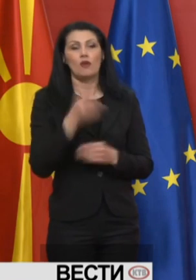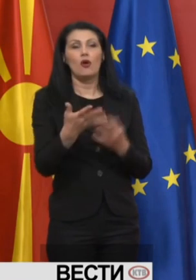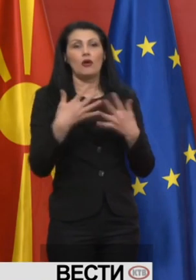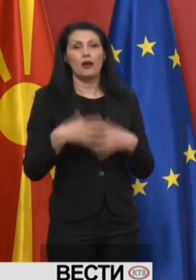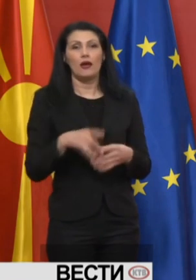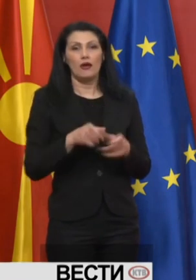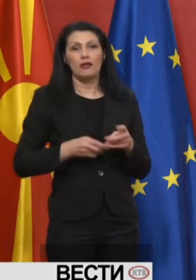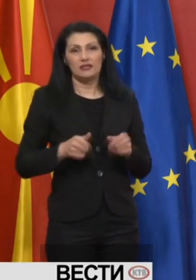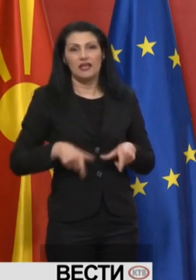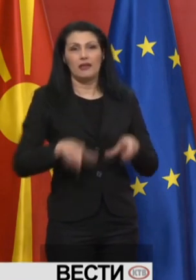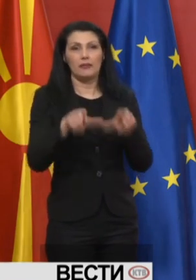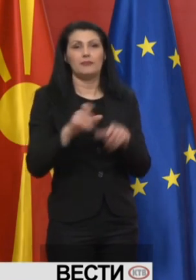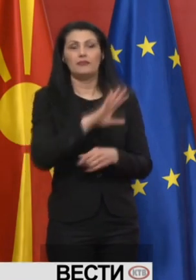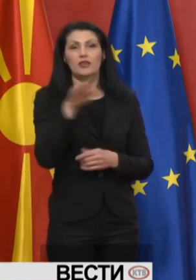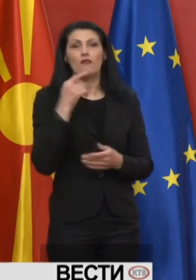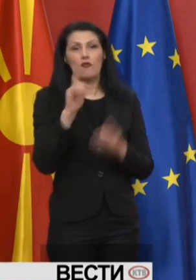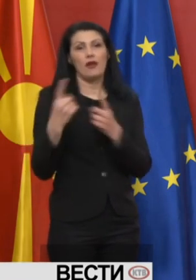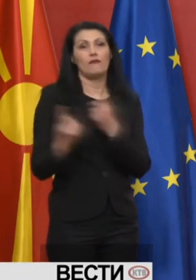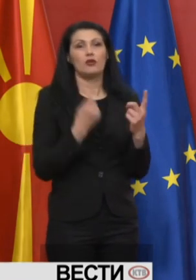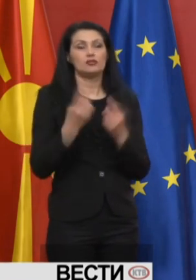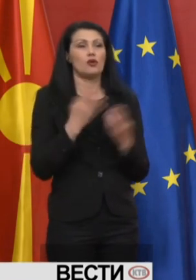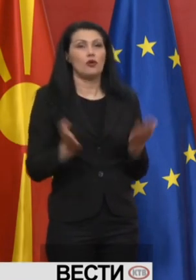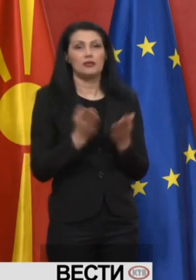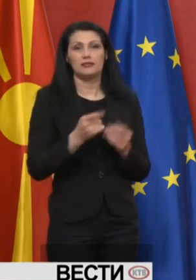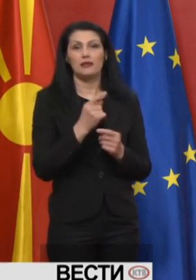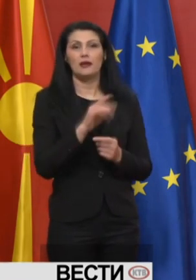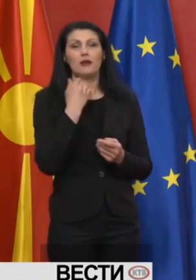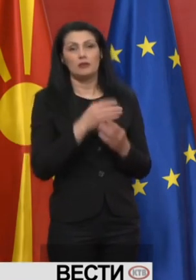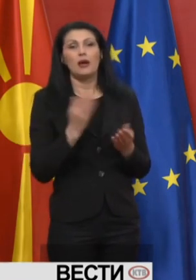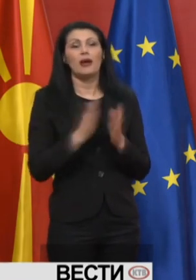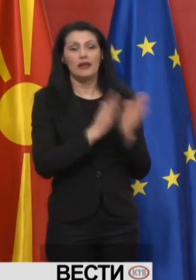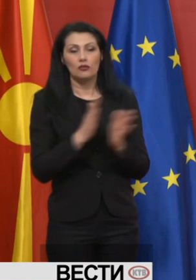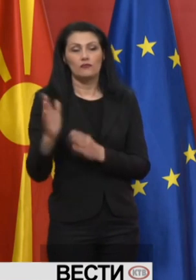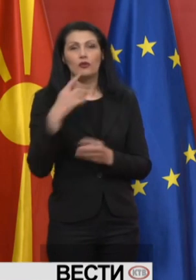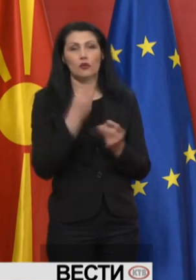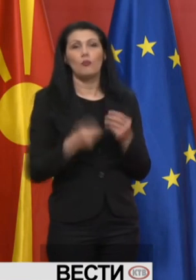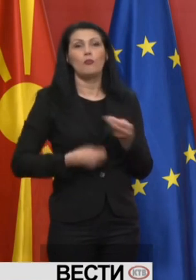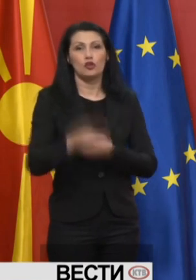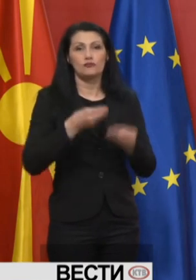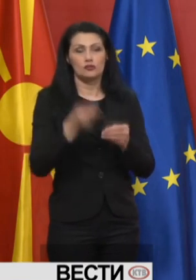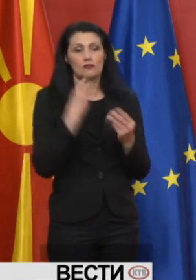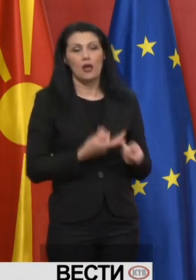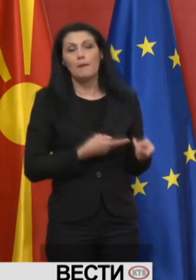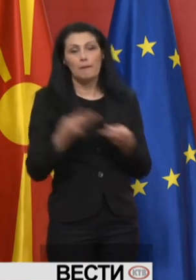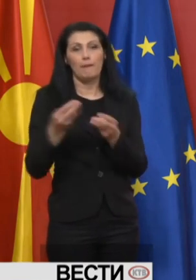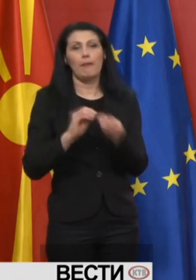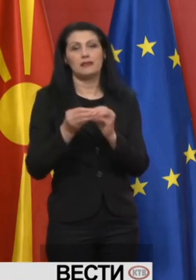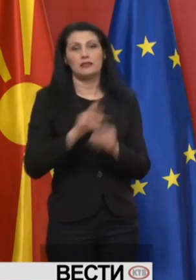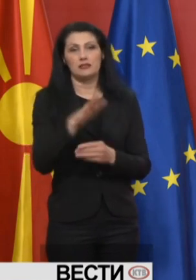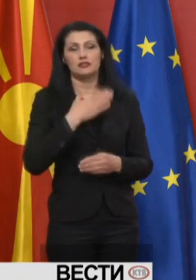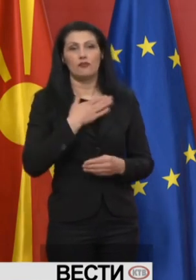агросекторот. Во ова воредна состојба да имат рентабилно земјоделско производство и пласман на своите